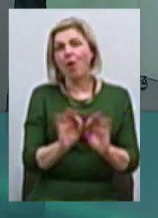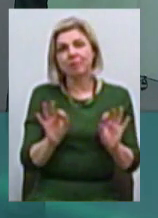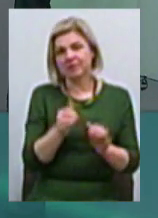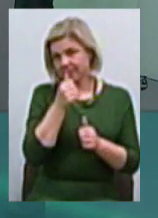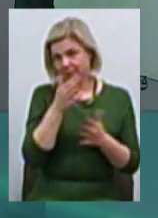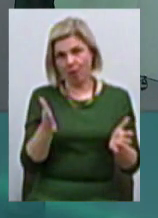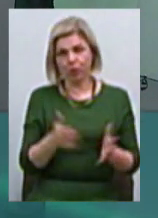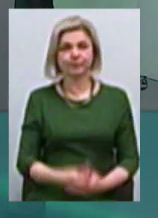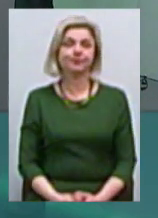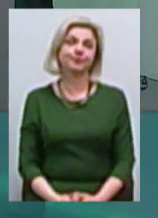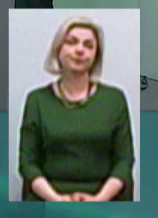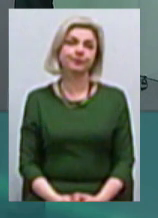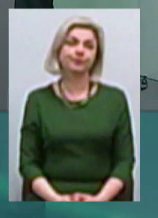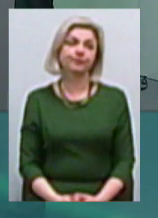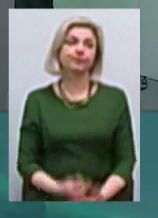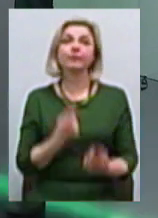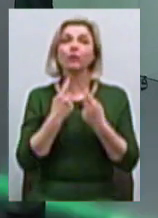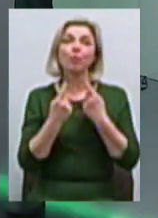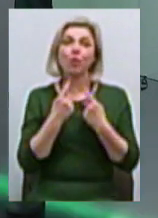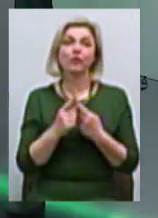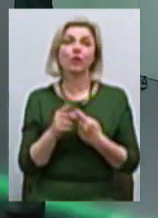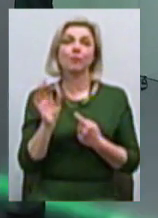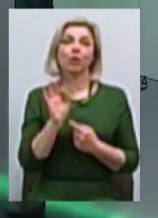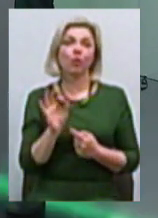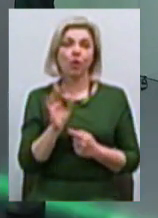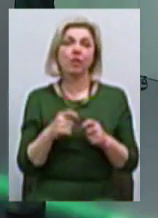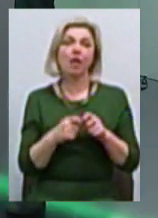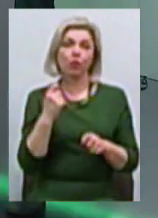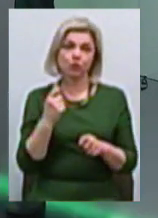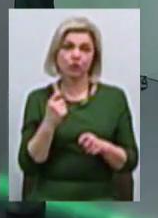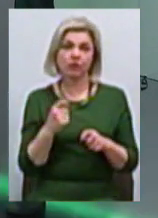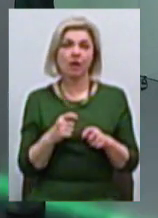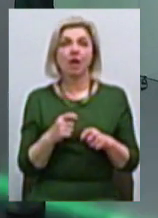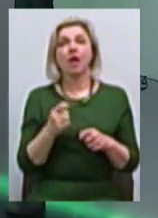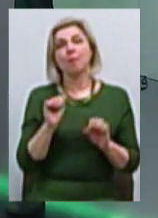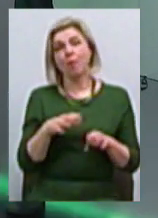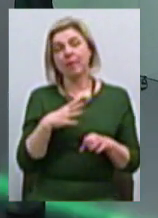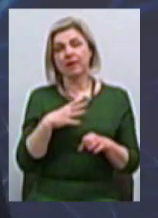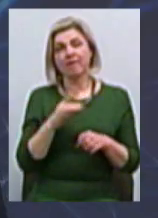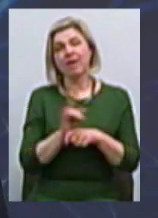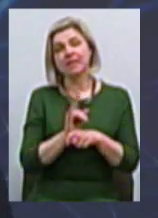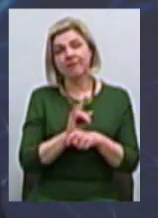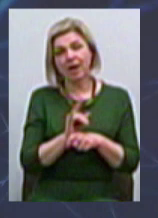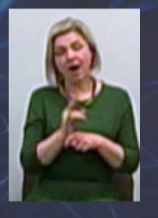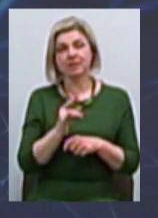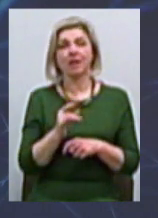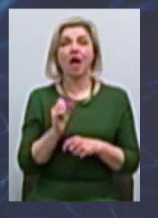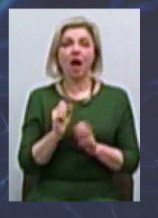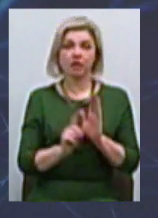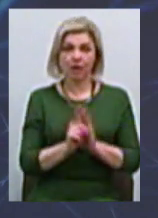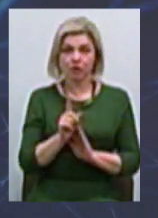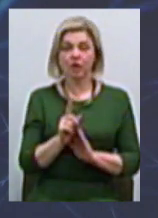Розумію. Поговоримо про порушення, можливої фальсифікації. А спочатку